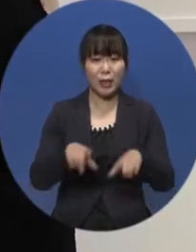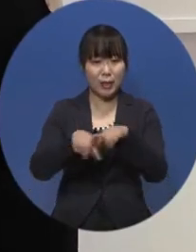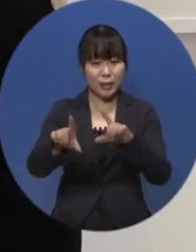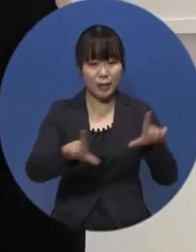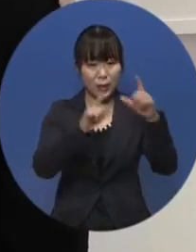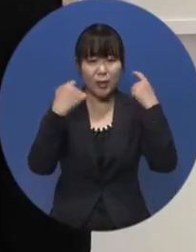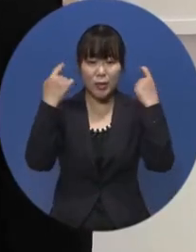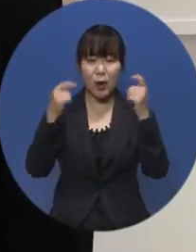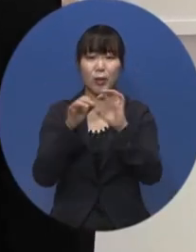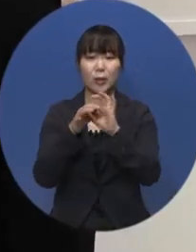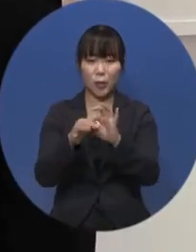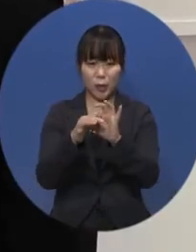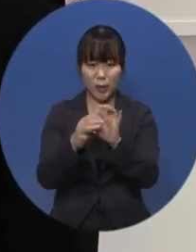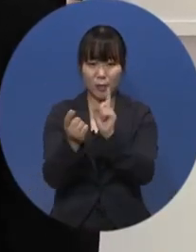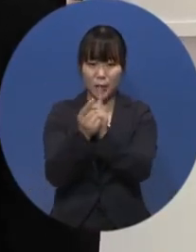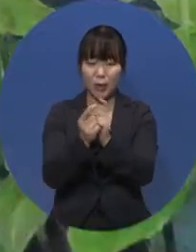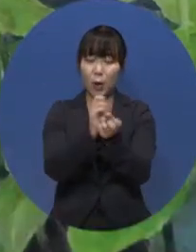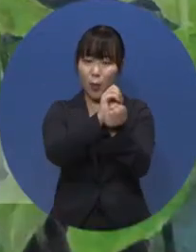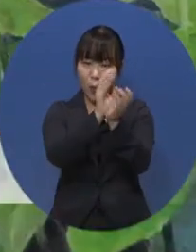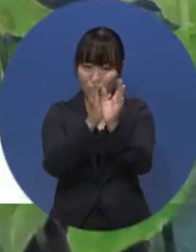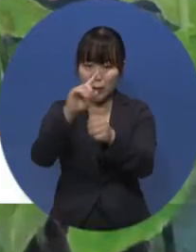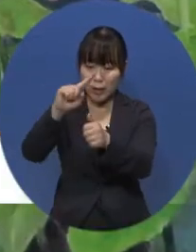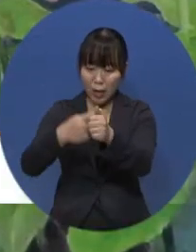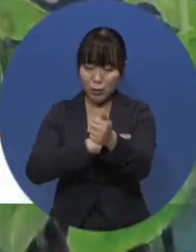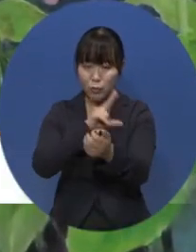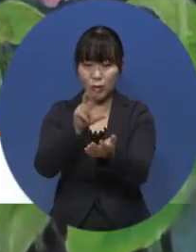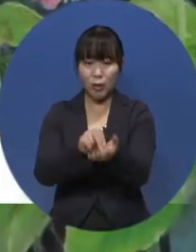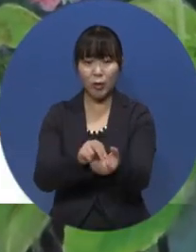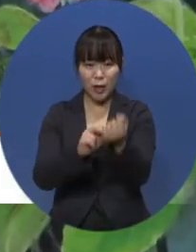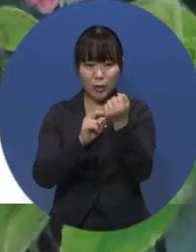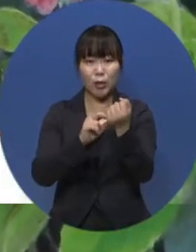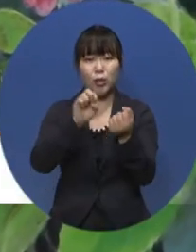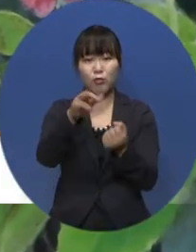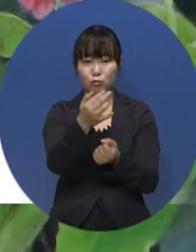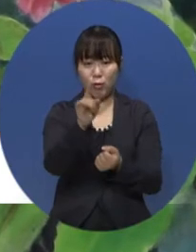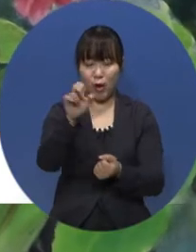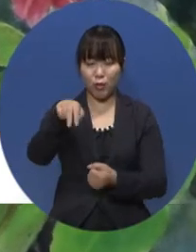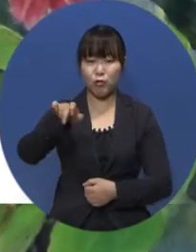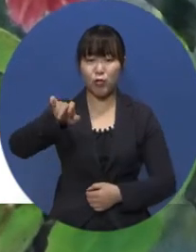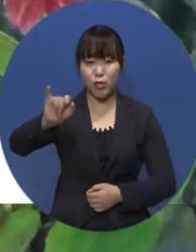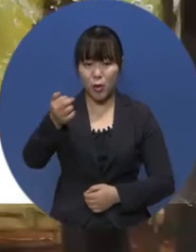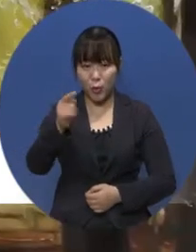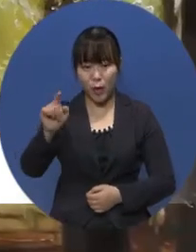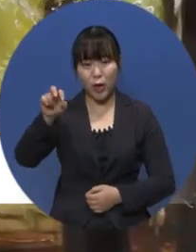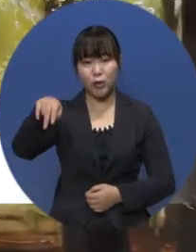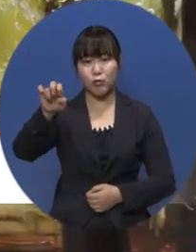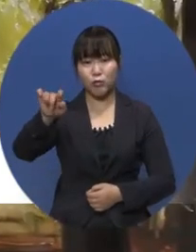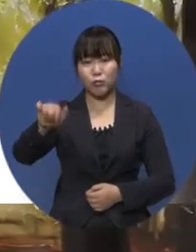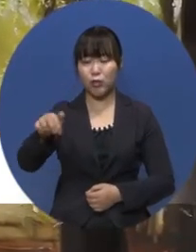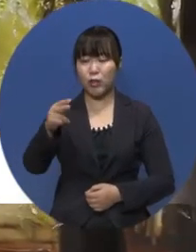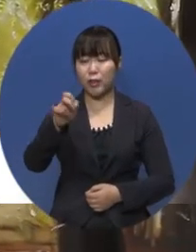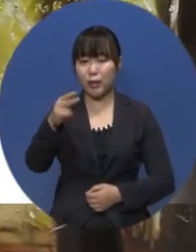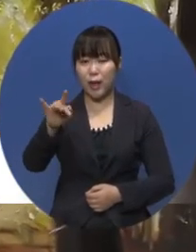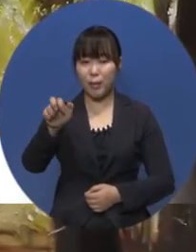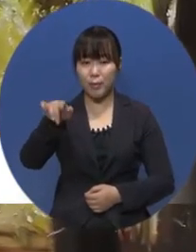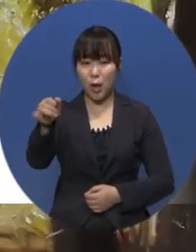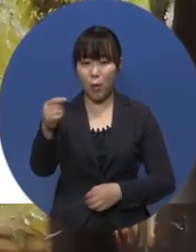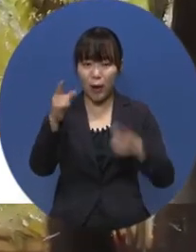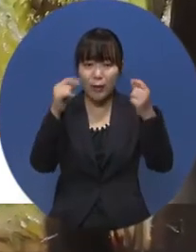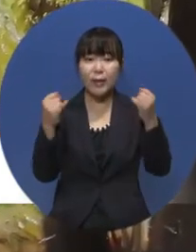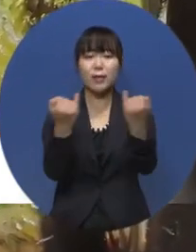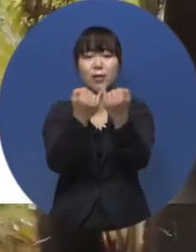일상과 여행을 통해 마주한 꽃과 자연을 주제로 유화, 수채화, 수묵 담채화 등 여성